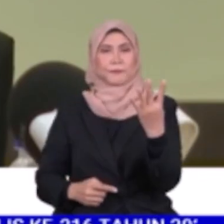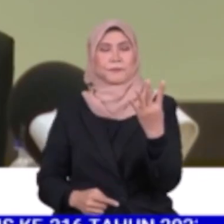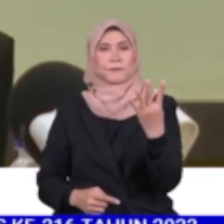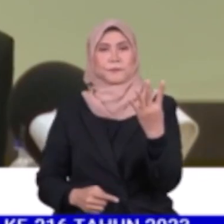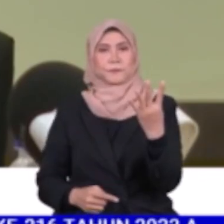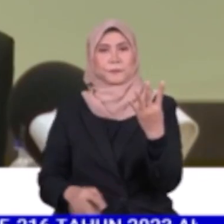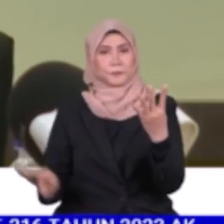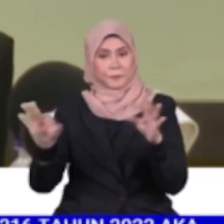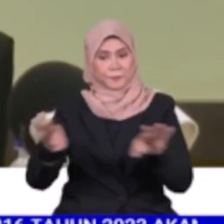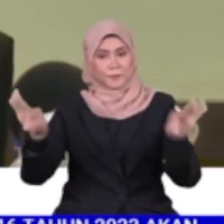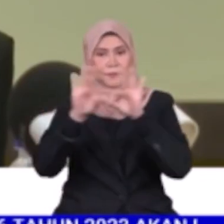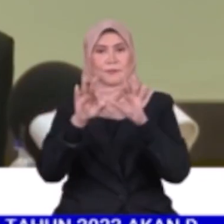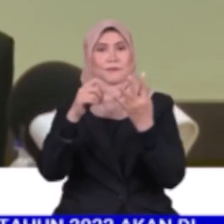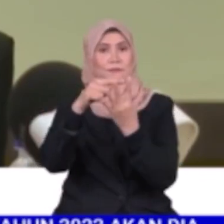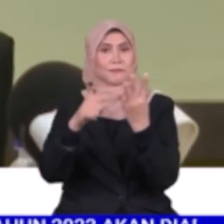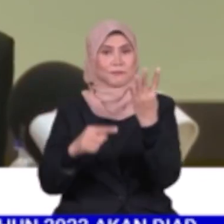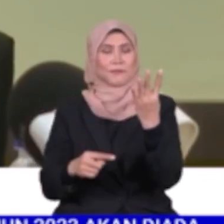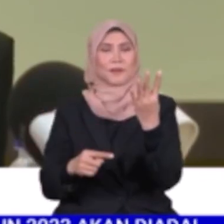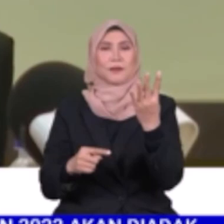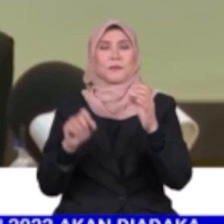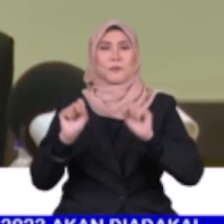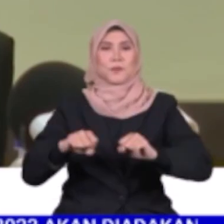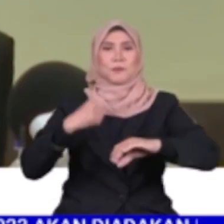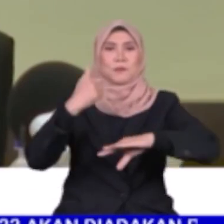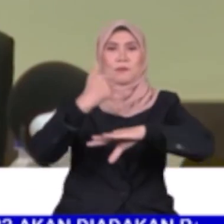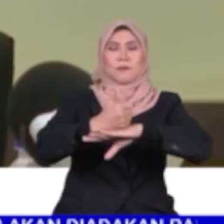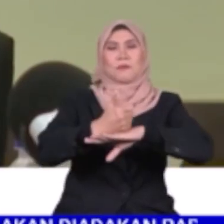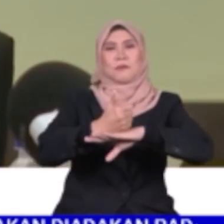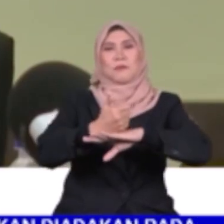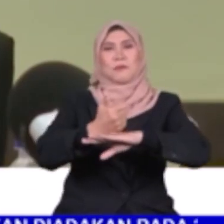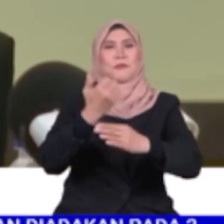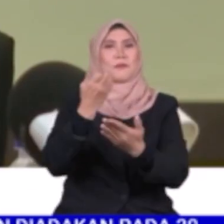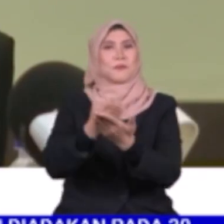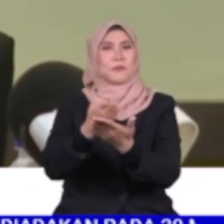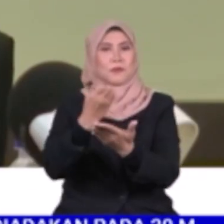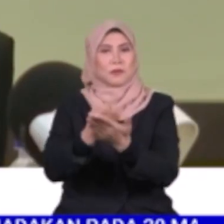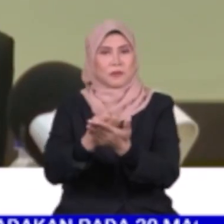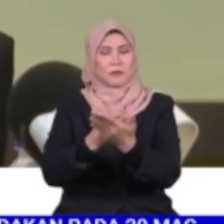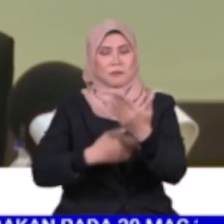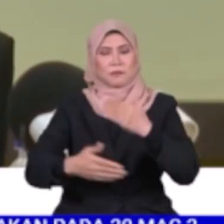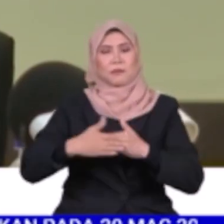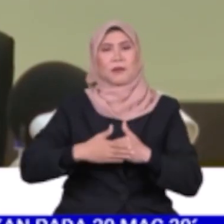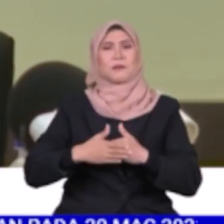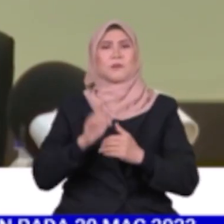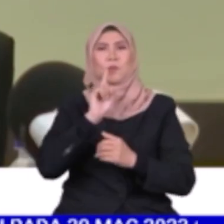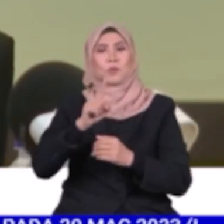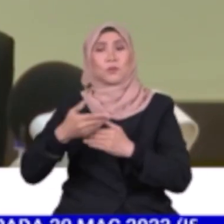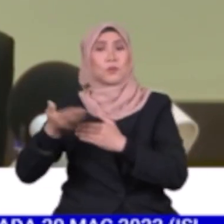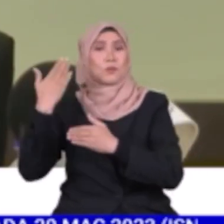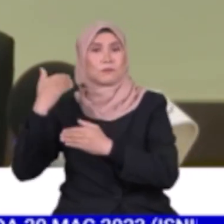utama Melaka Madani ini adalah membina semula ekonomi selepas fasa